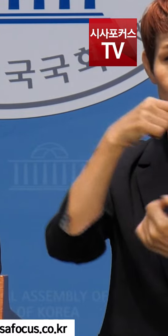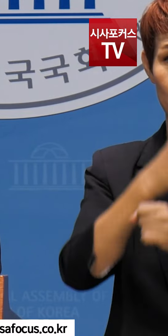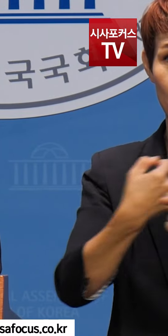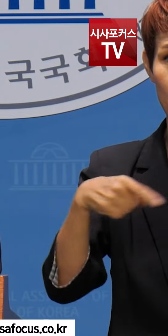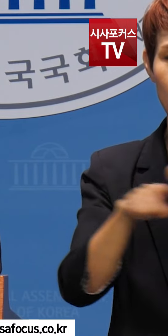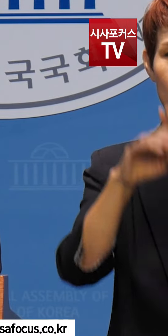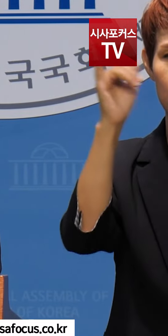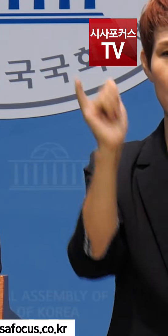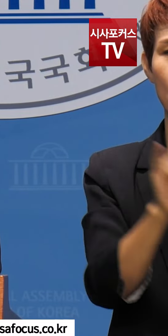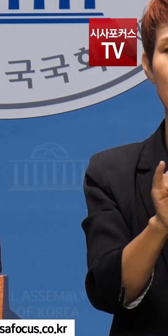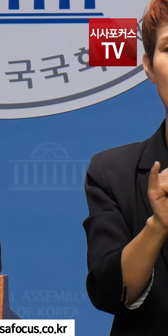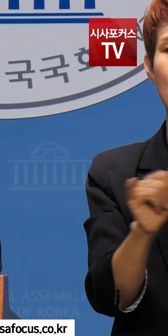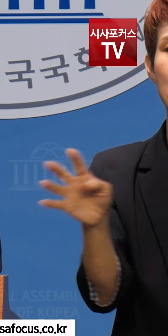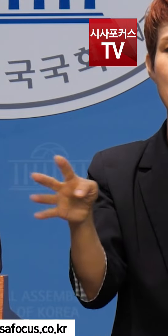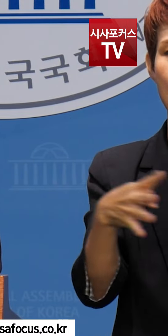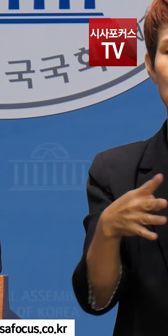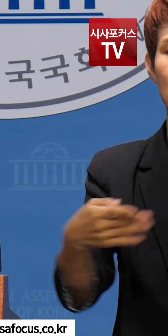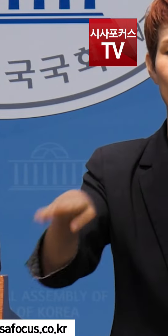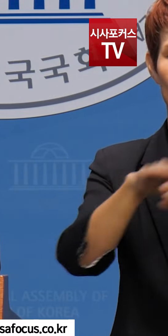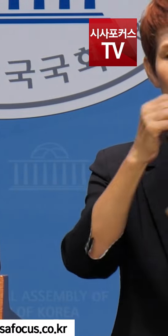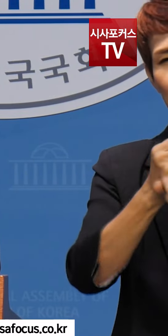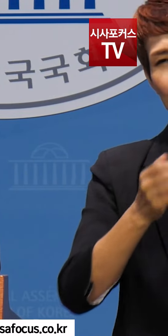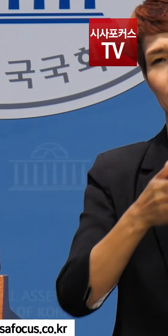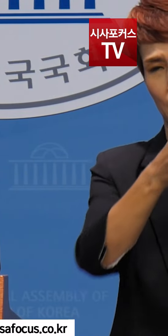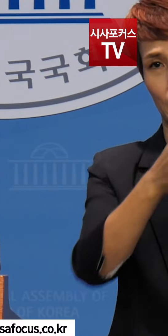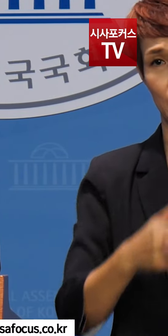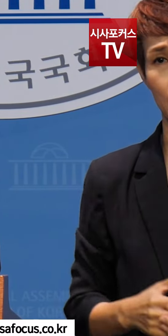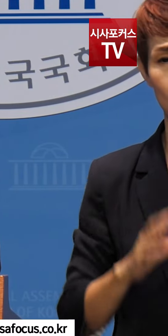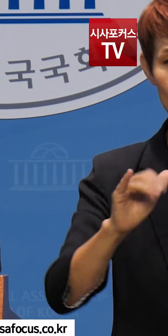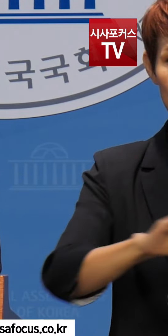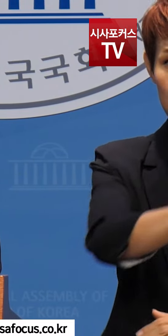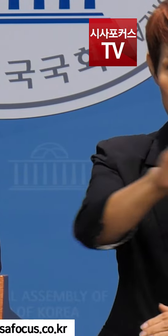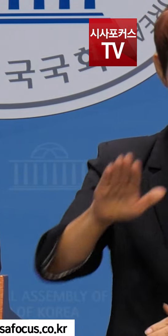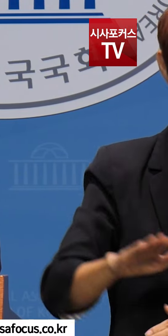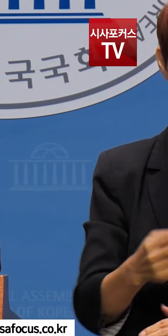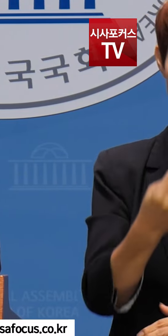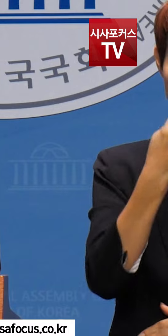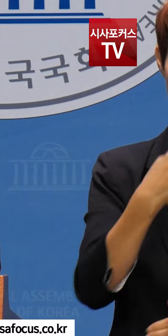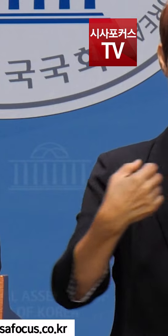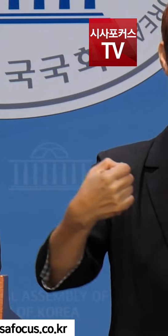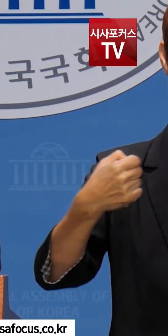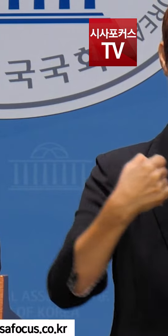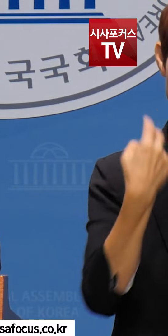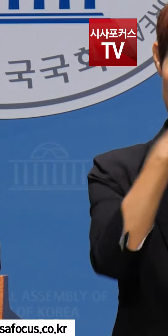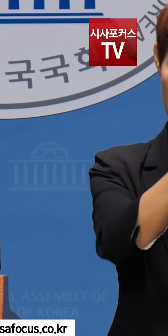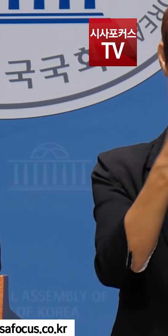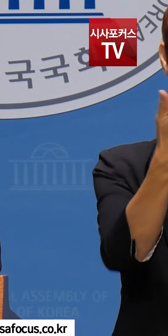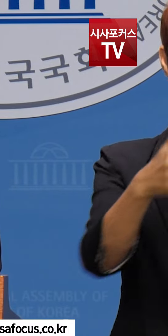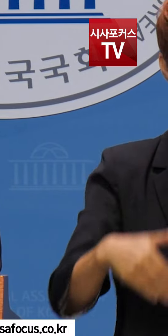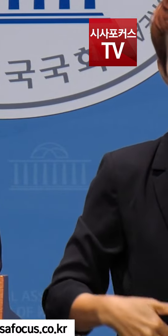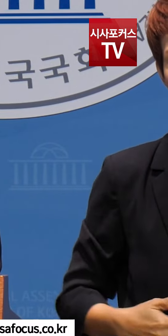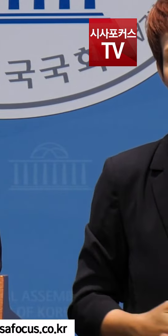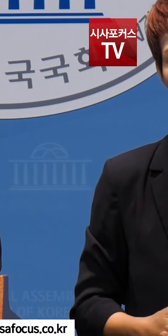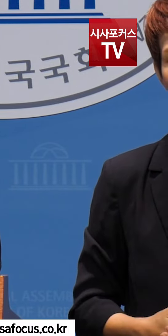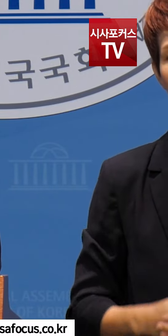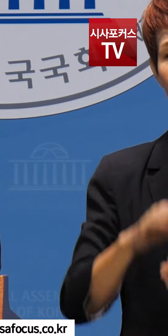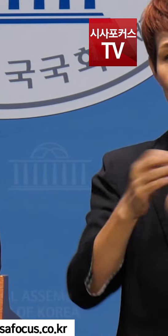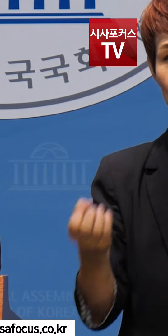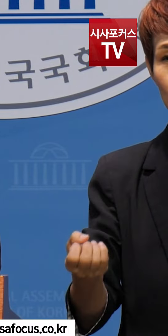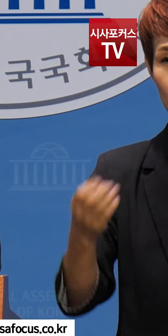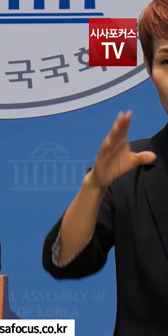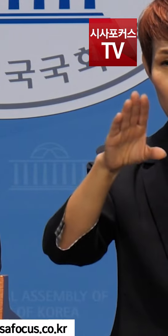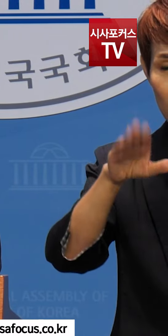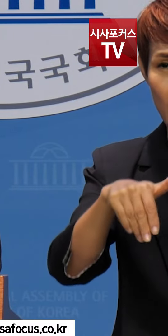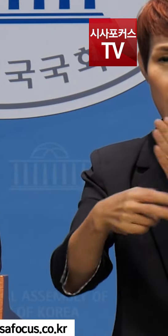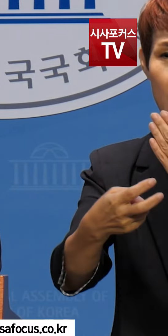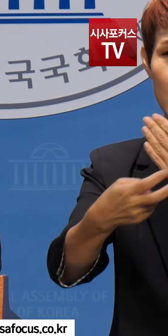국회에 설치합시다. 국민 생명과 건강부터 챙겨야 합니다. 추석 명절 본격적인